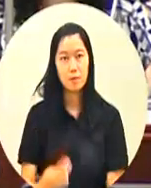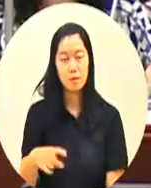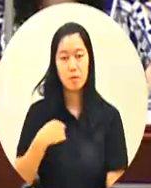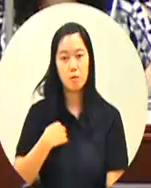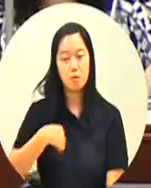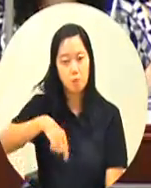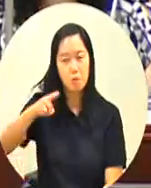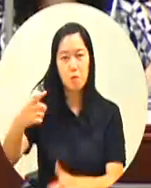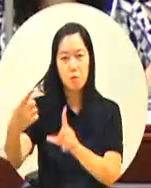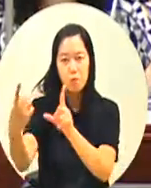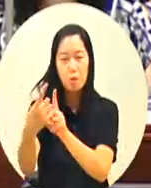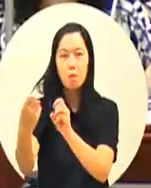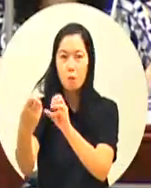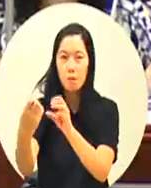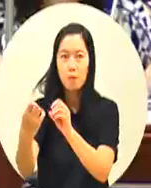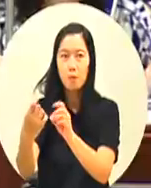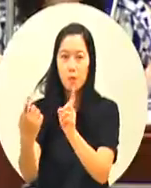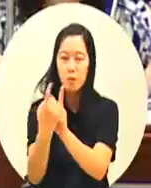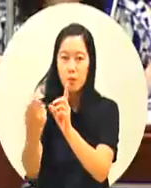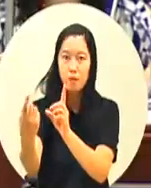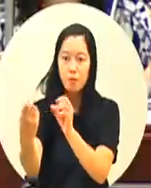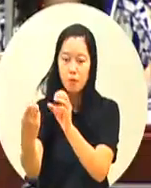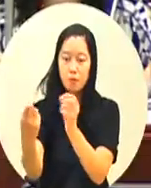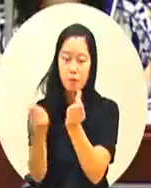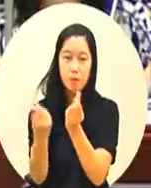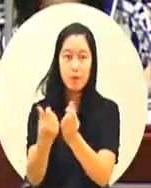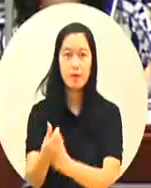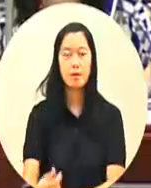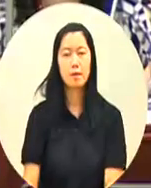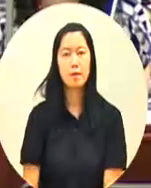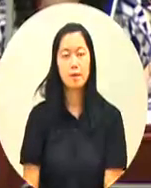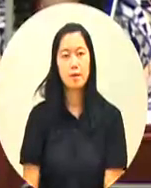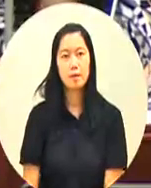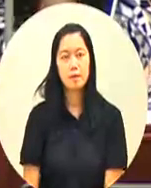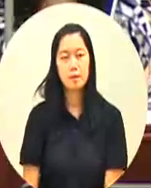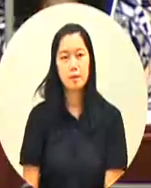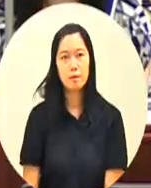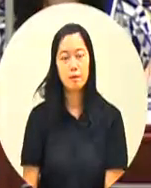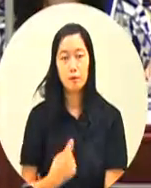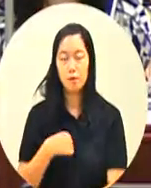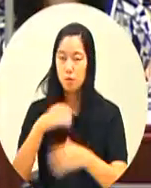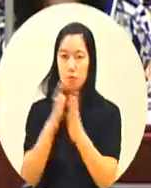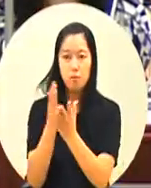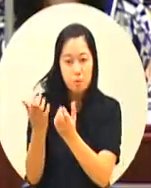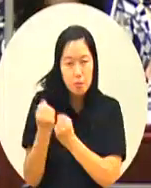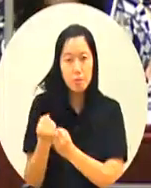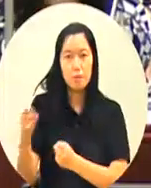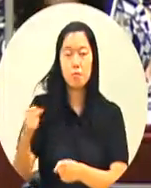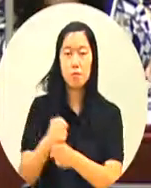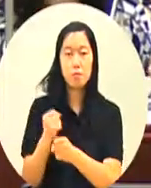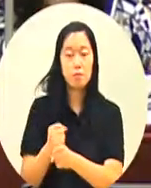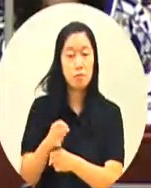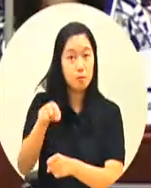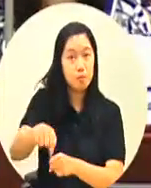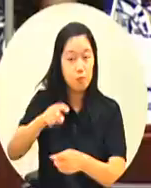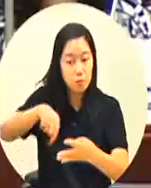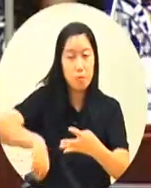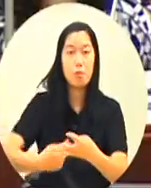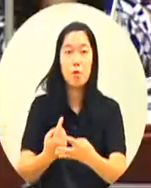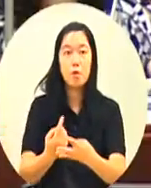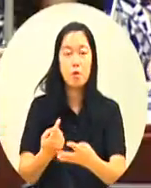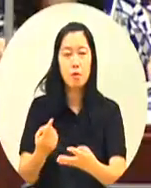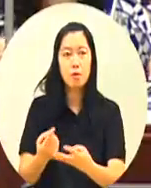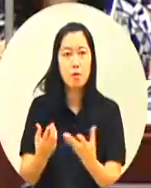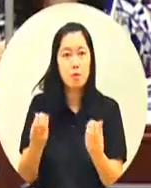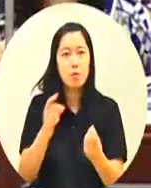通啊，可能我们沟通对象都还很雷同啊，我也完全接受可以先做这件事情，没有